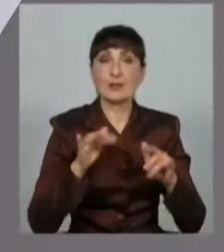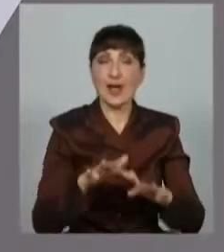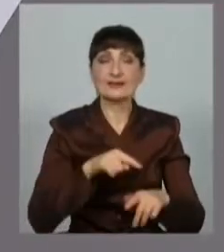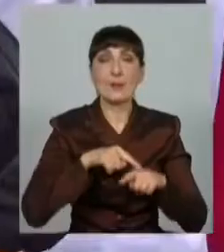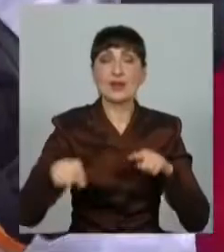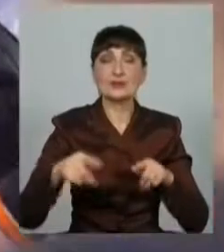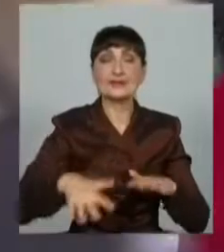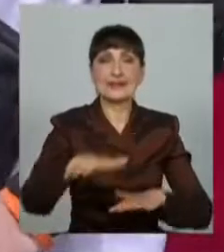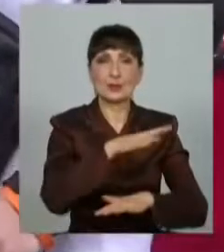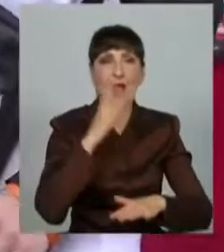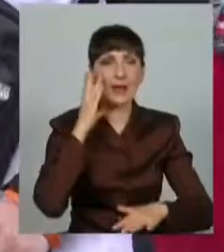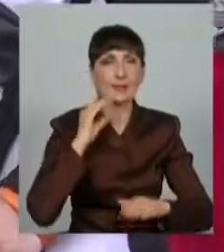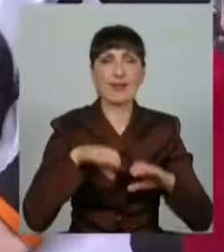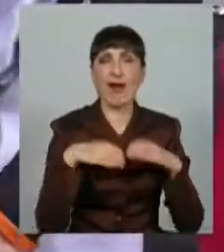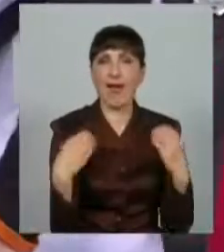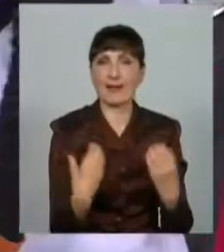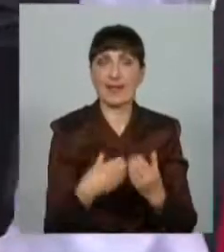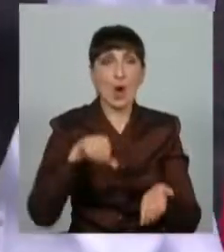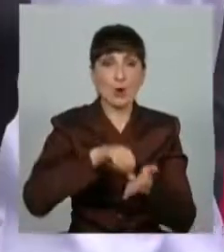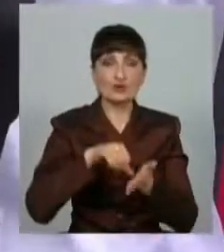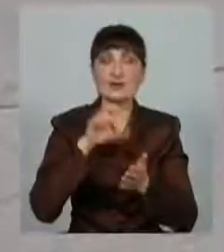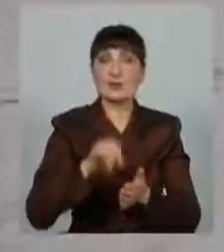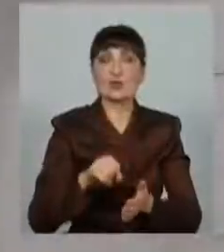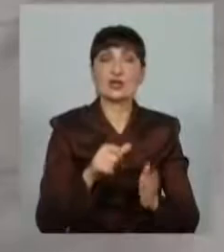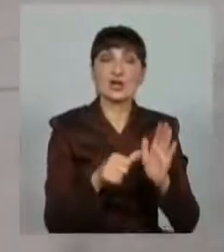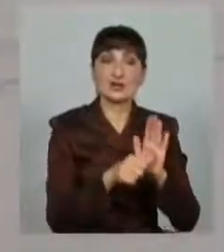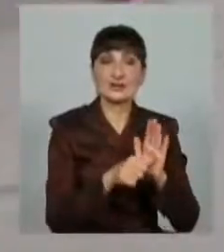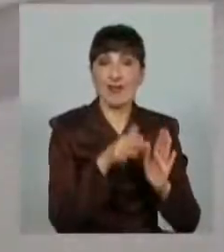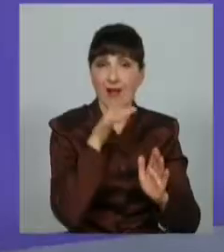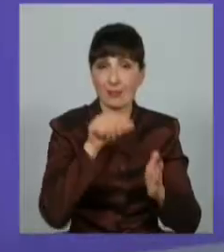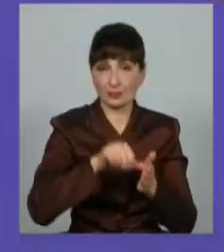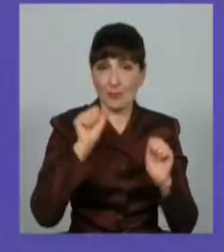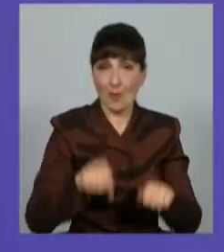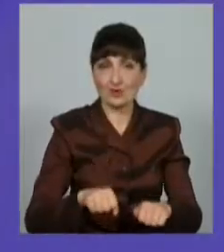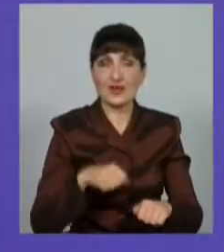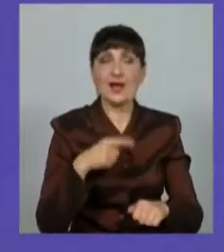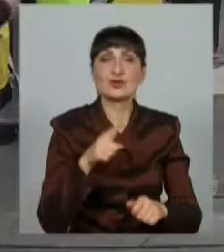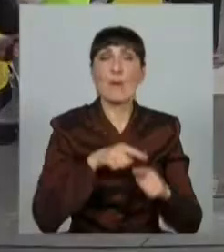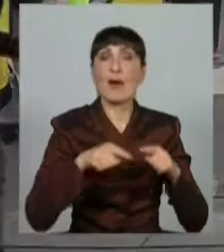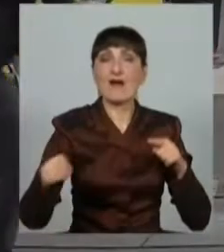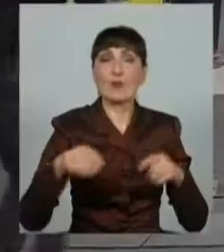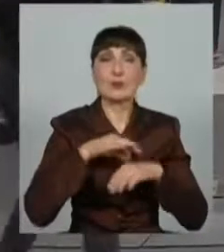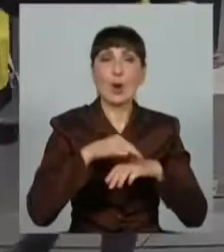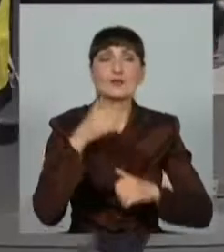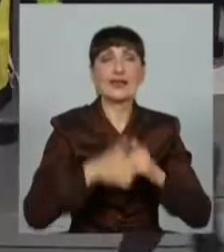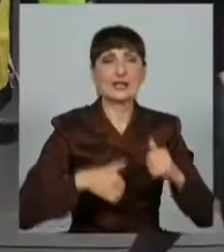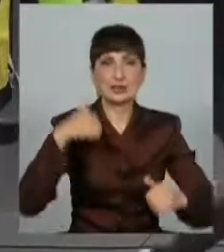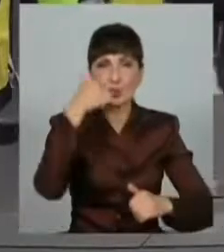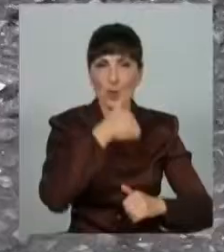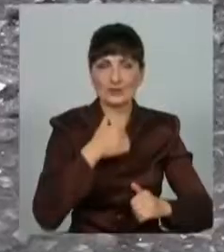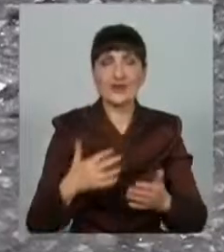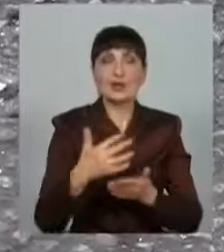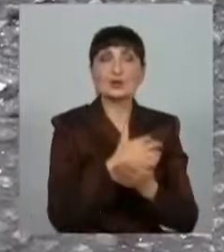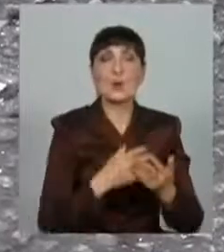пройдет на территории Алматы-Арена. Участвовать в нем можно с 6 лет. Стоит отметить, что марафон проходит ежегодно.